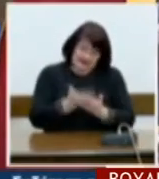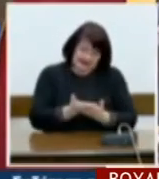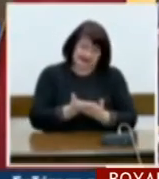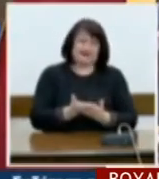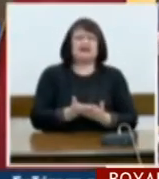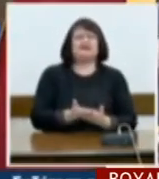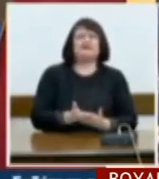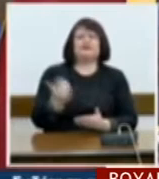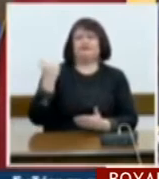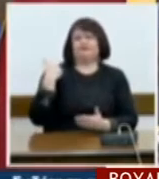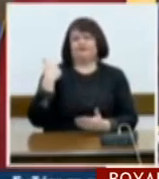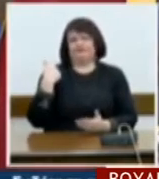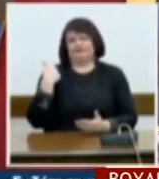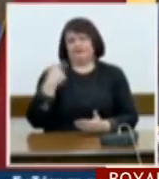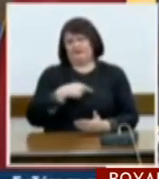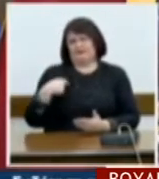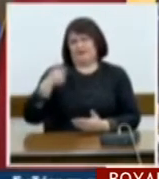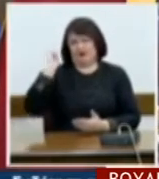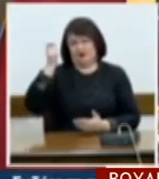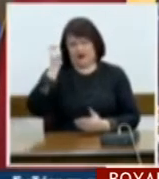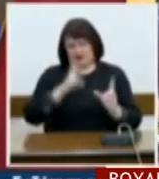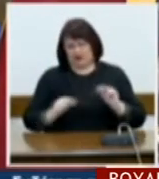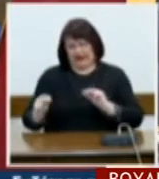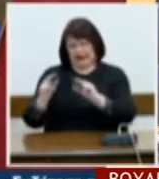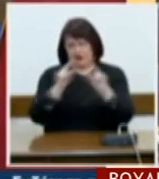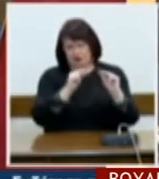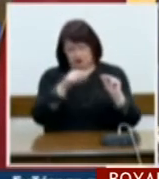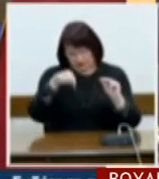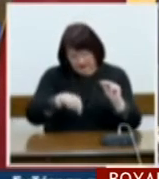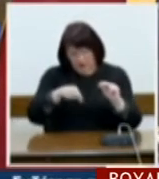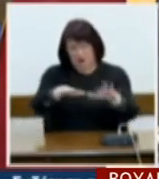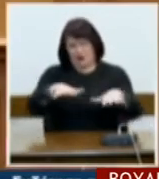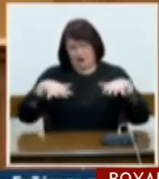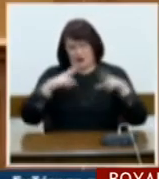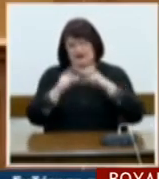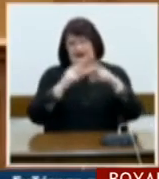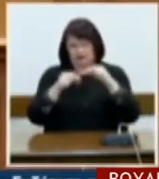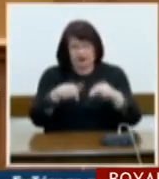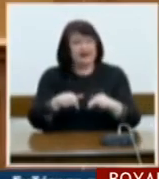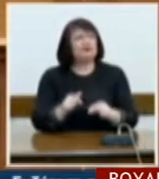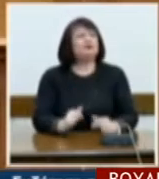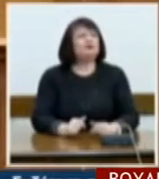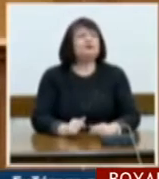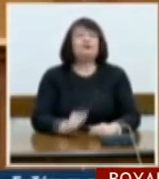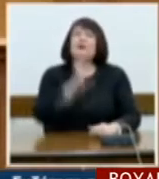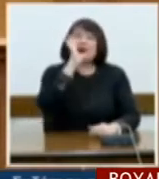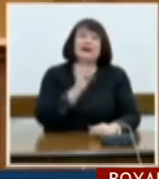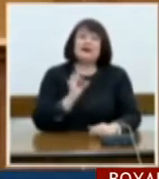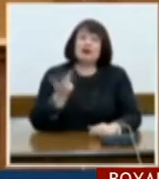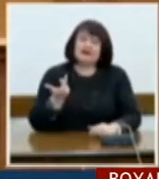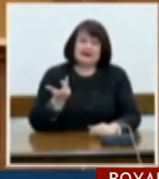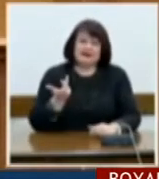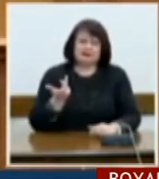το αίτημα για προημερησία συνεδρίαση της Επιτροπής. Πραγματικότητα σήμερα